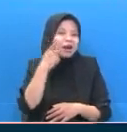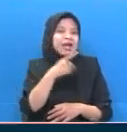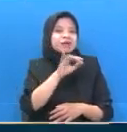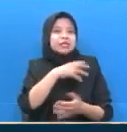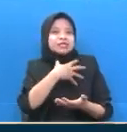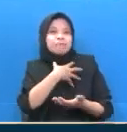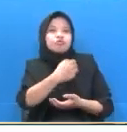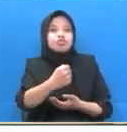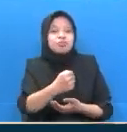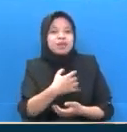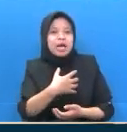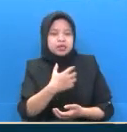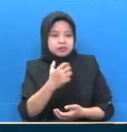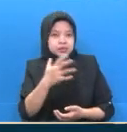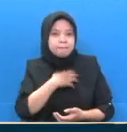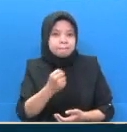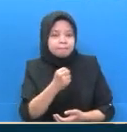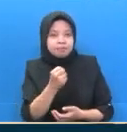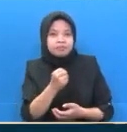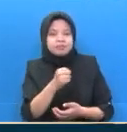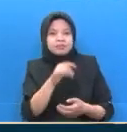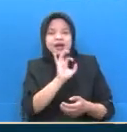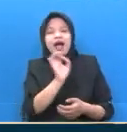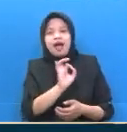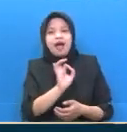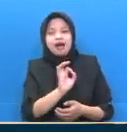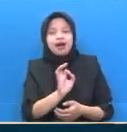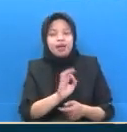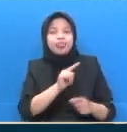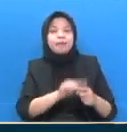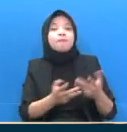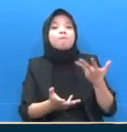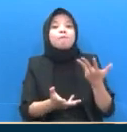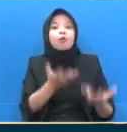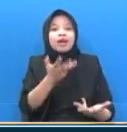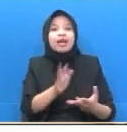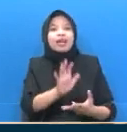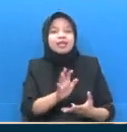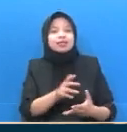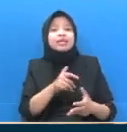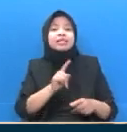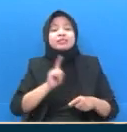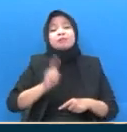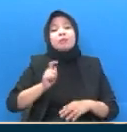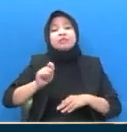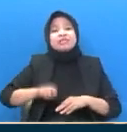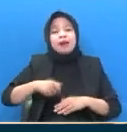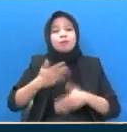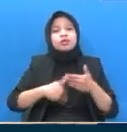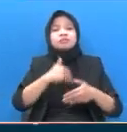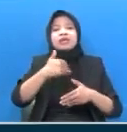dicabut, jadi ancaman itu sudah tidak berlaku lagi. Tapi seandainya nanti, ya gitu kan, ini kan masih berjalan. Dan ini